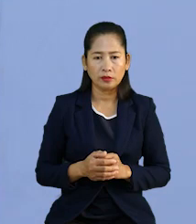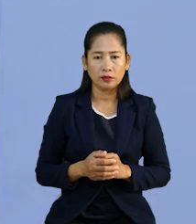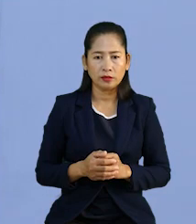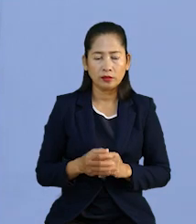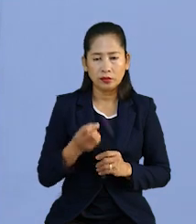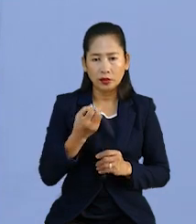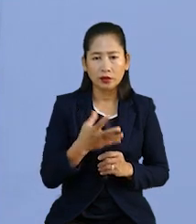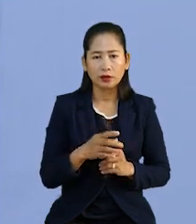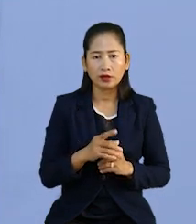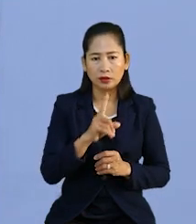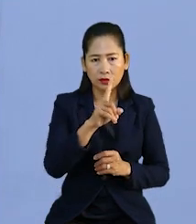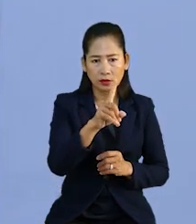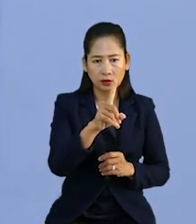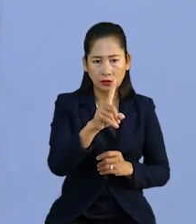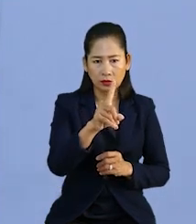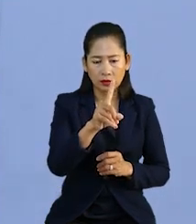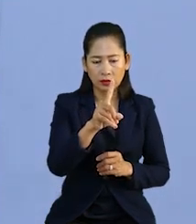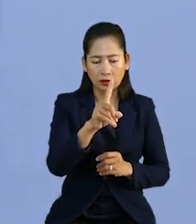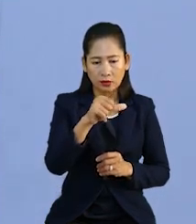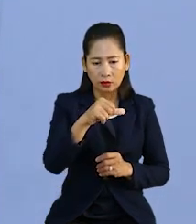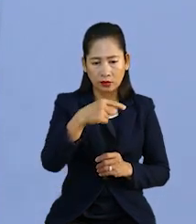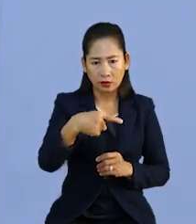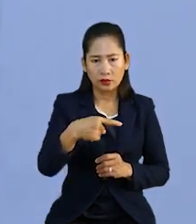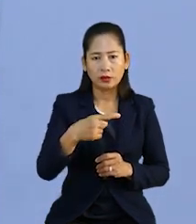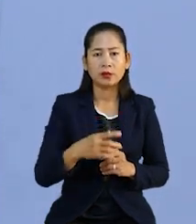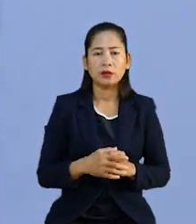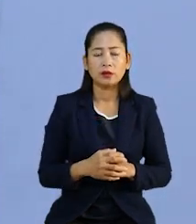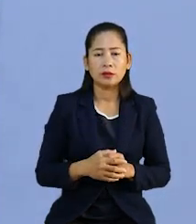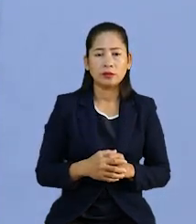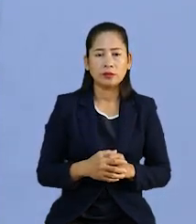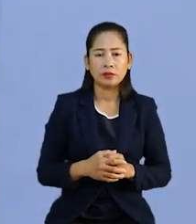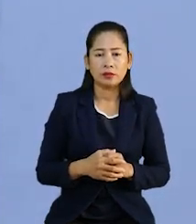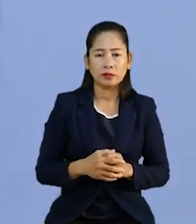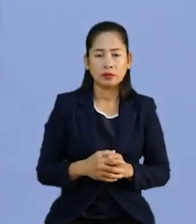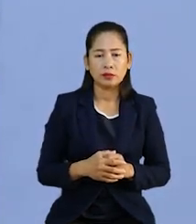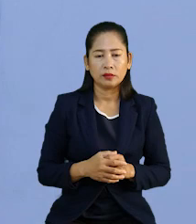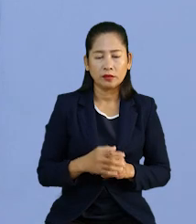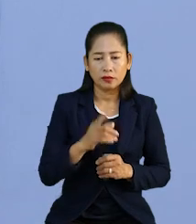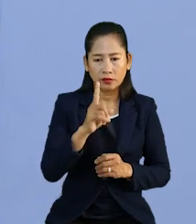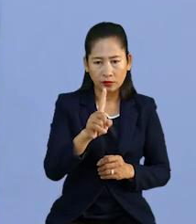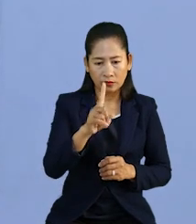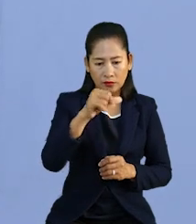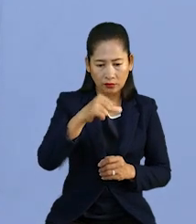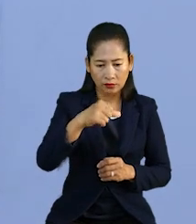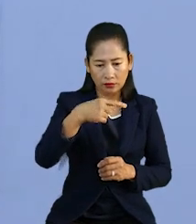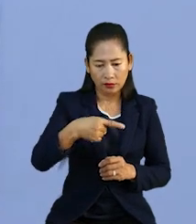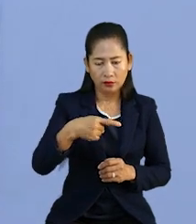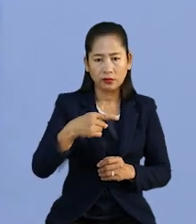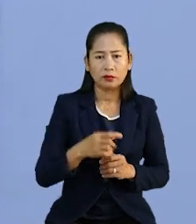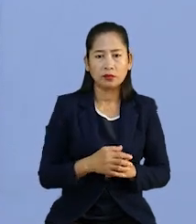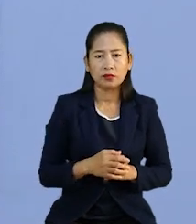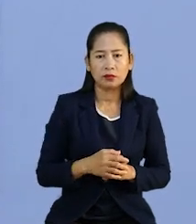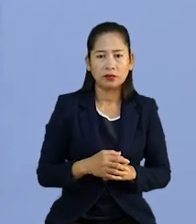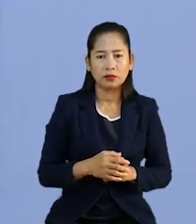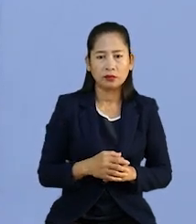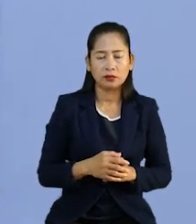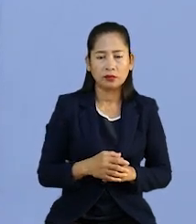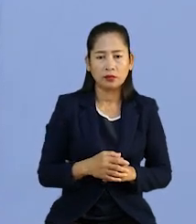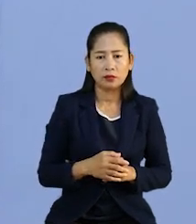mán cốt cứ mùi sàn rìa chả chắc dương từ xe châu máu mùi sàn rìa để cho nên lấy mùi nó không tùng